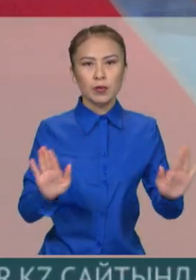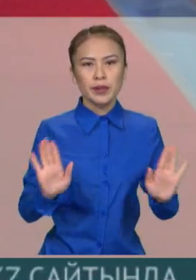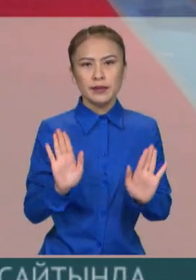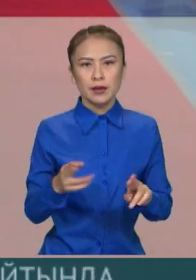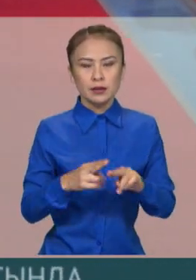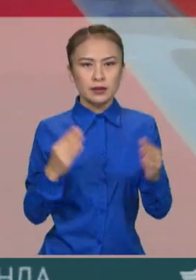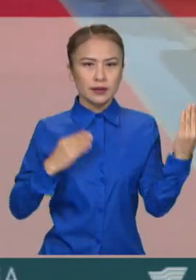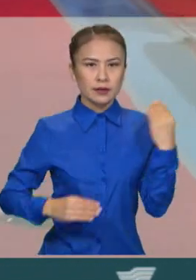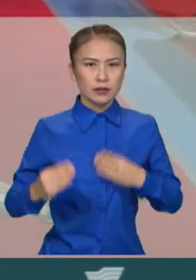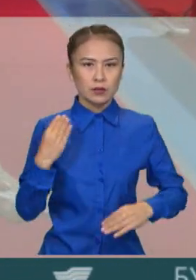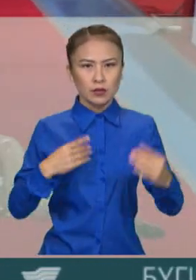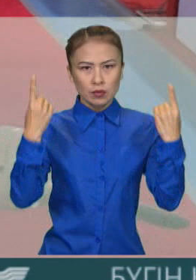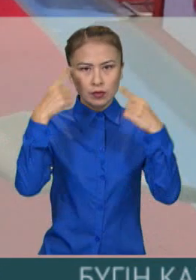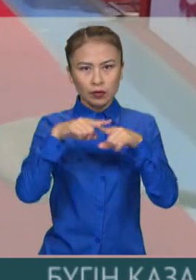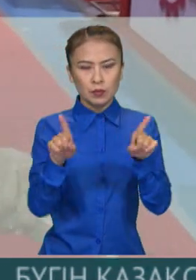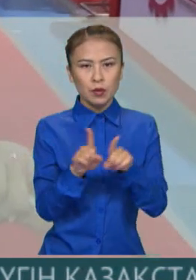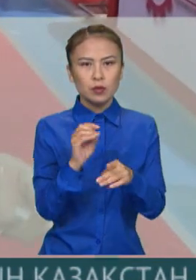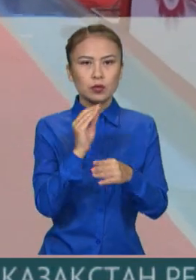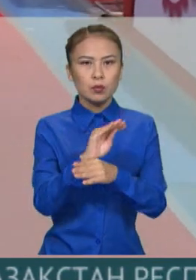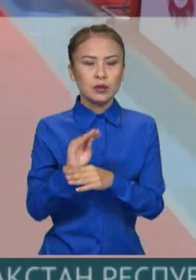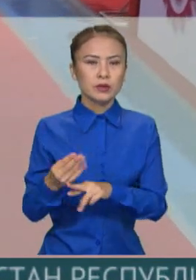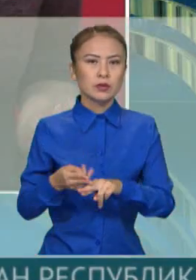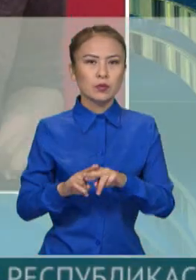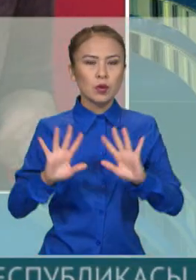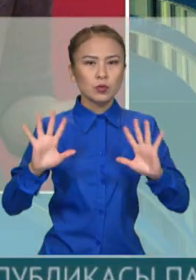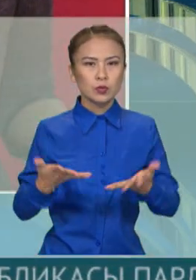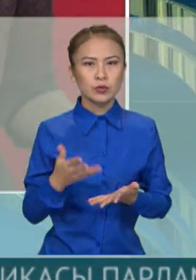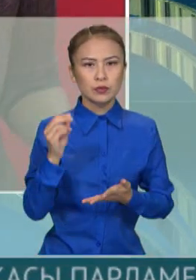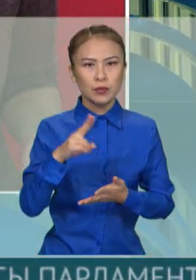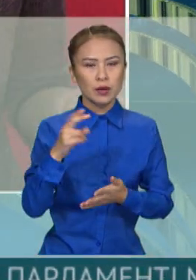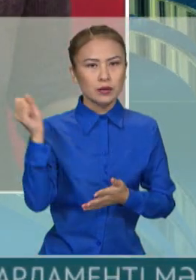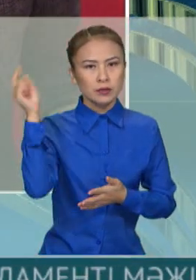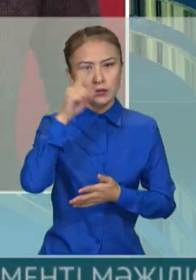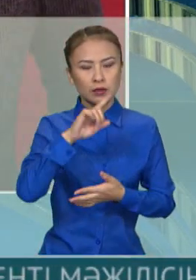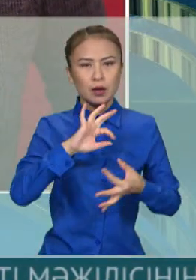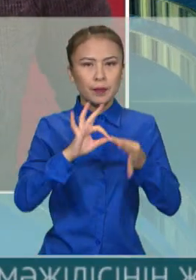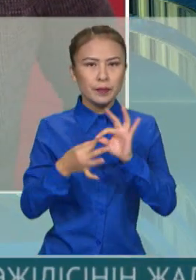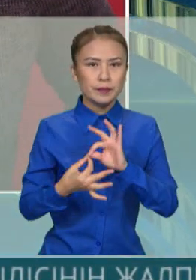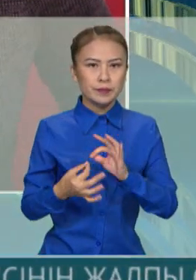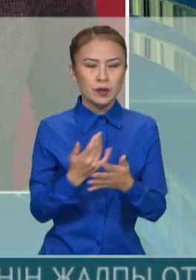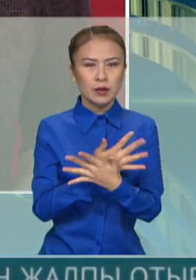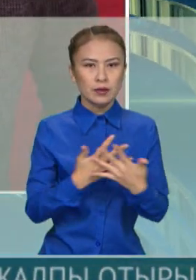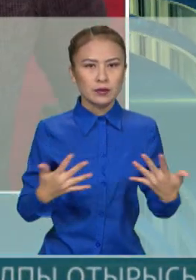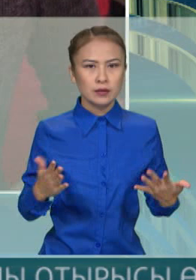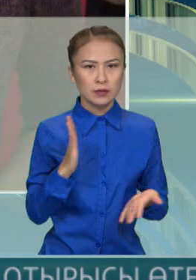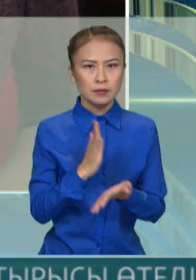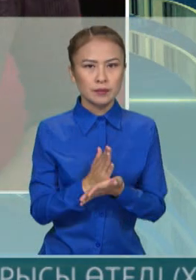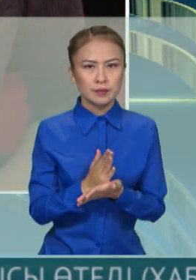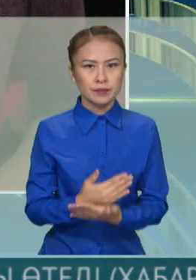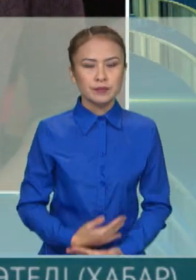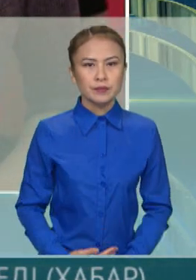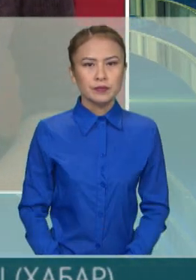мындай киім-кешек, техника, қару-жарақ қана қойылмапты, сондай-ақ төтенше жағдайдан хабардар ететін құрылғылар да